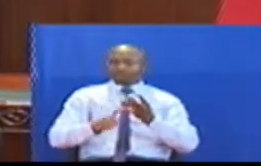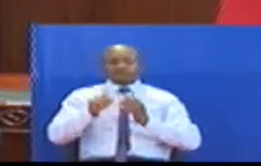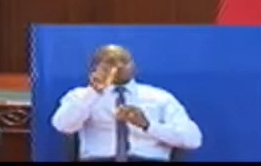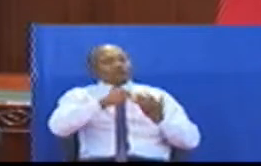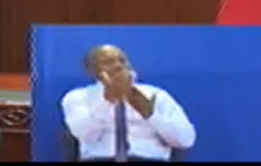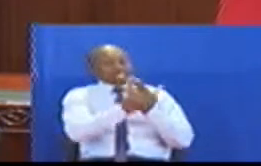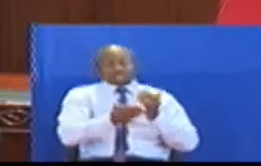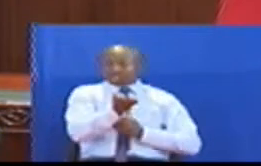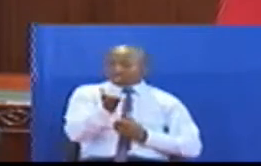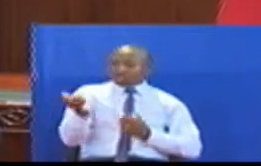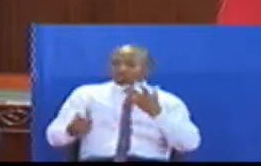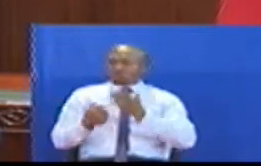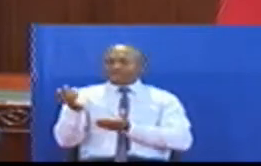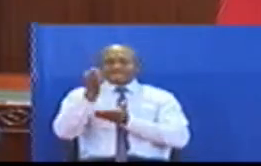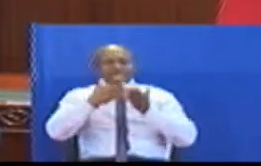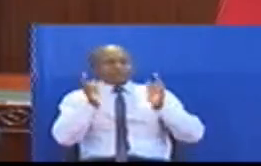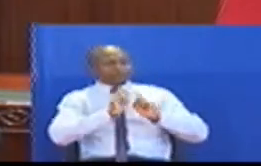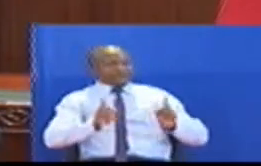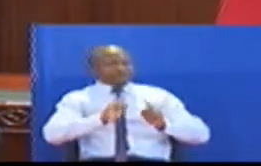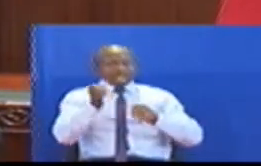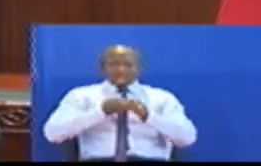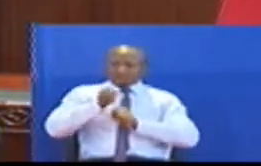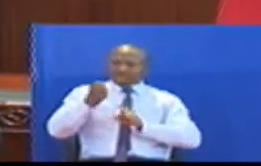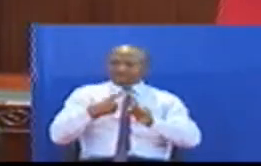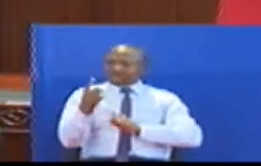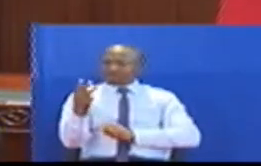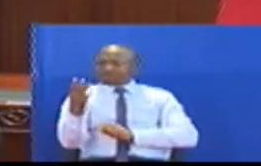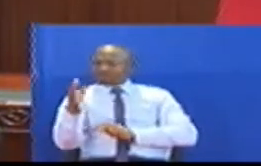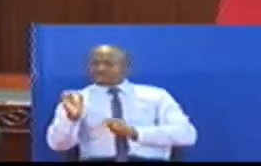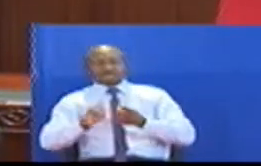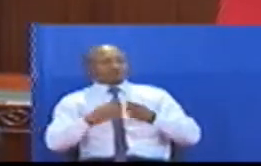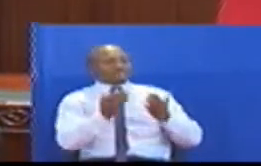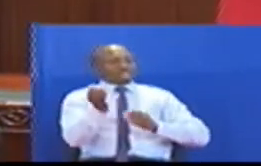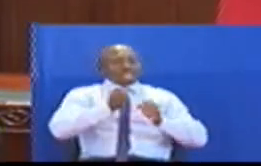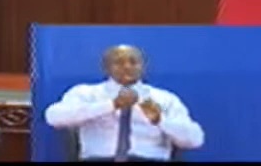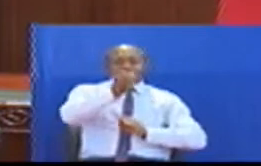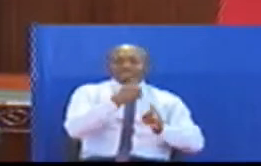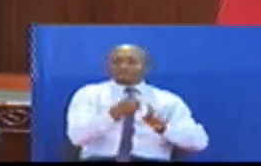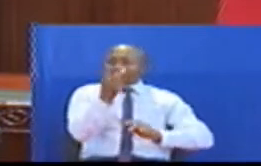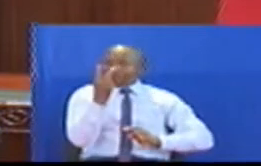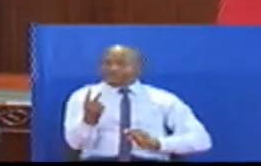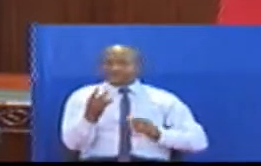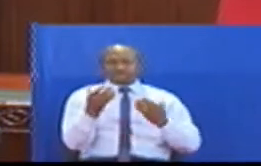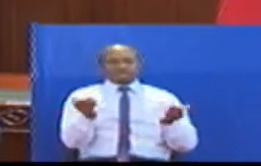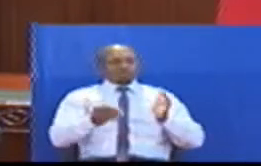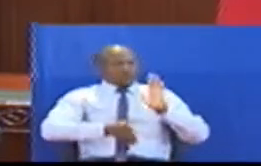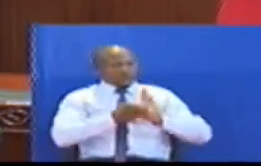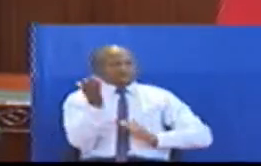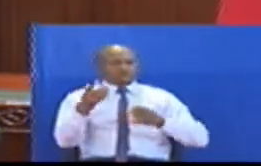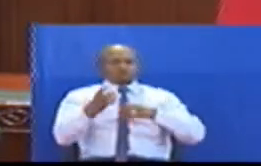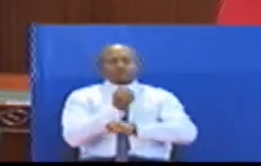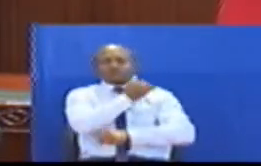Wananchi hao kutoka sehemu mbali kabisa, kilomita 380 Kipili, kilomita 200 Nyahua, wataanza sasa kupata